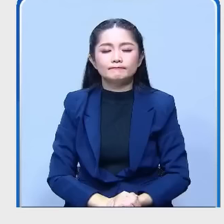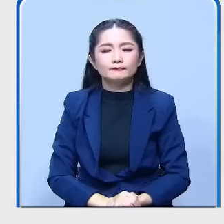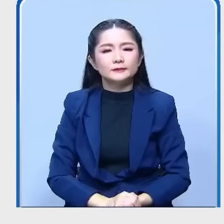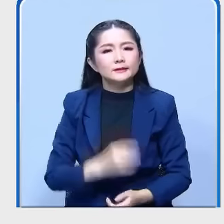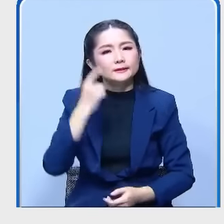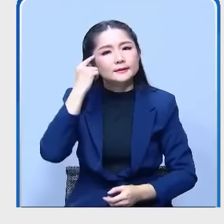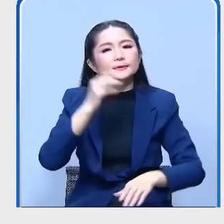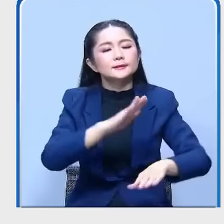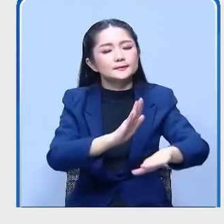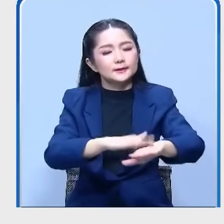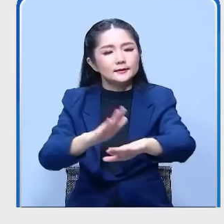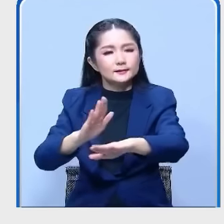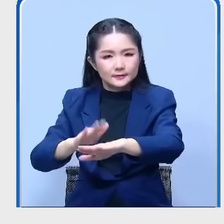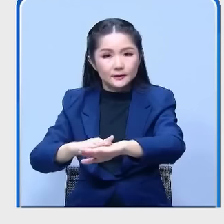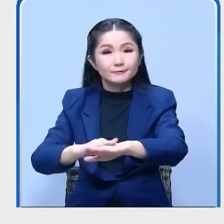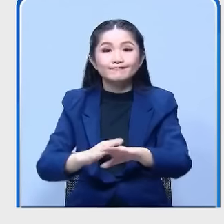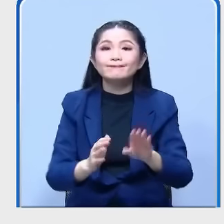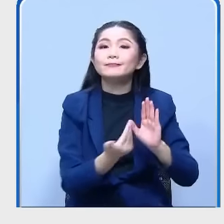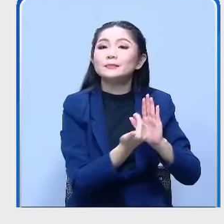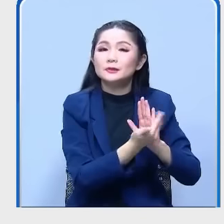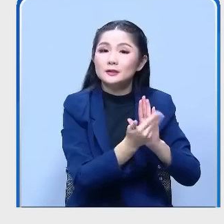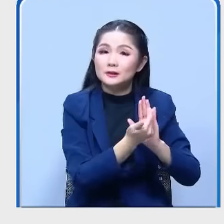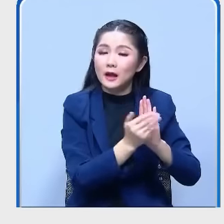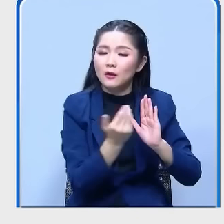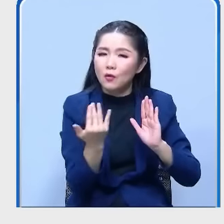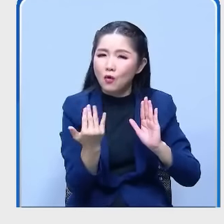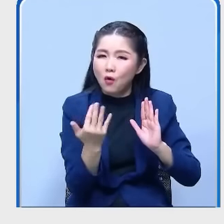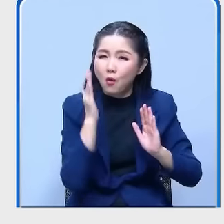างต่อเนื่องว่าในพื้นที่ภาคอีสานเองหลังจากนี้ก็จะมีอาก